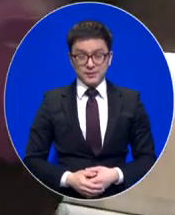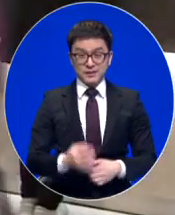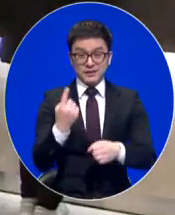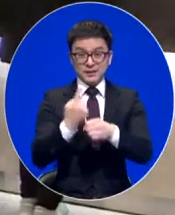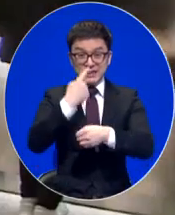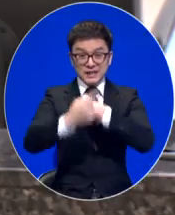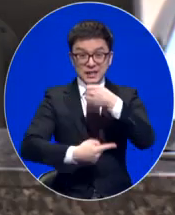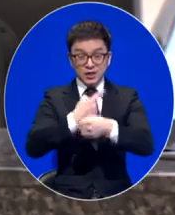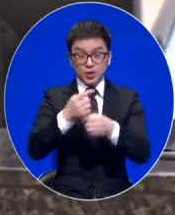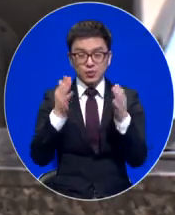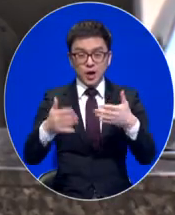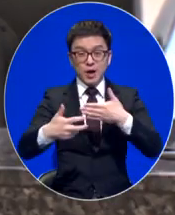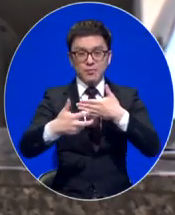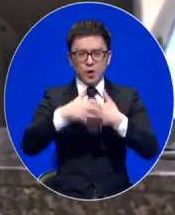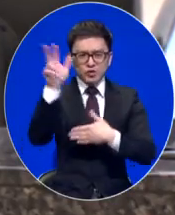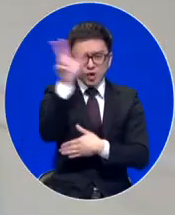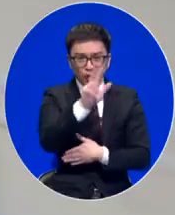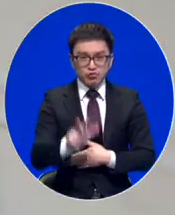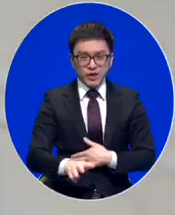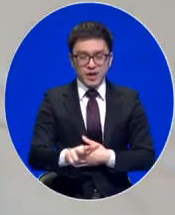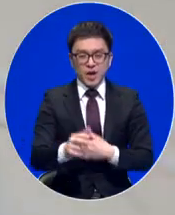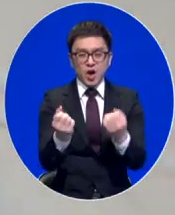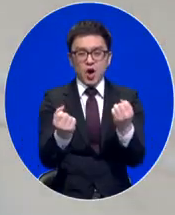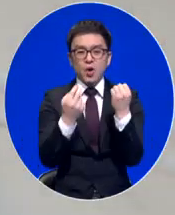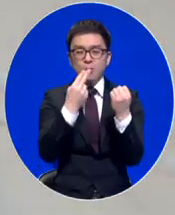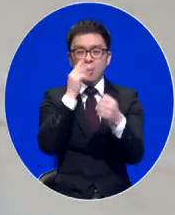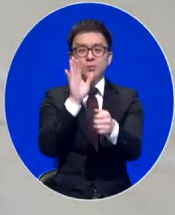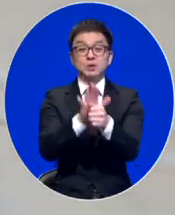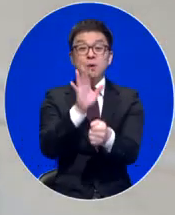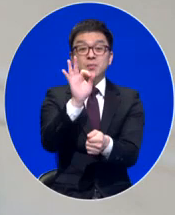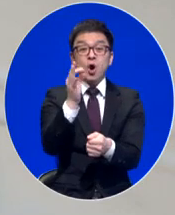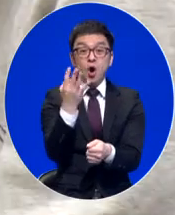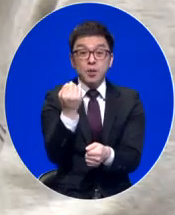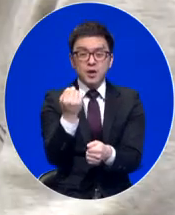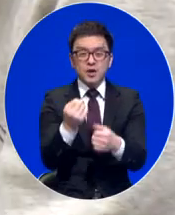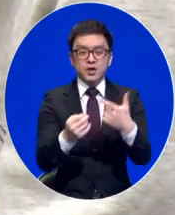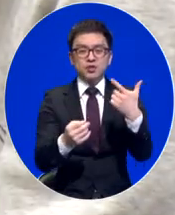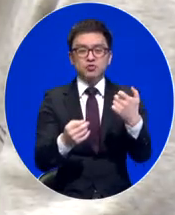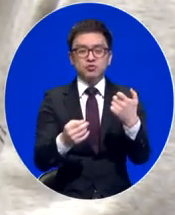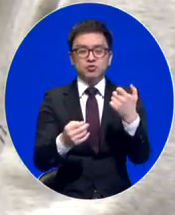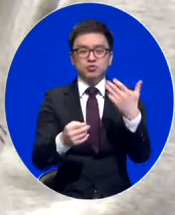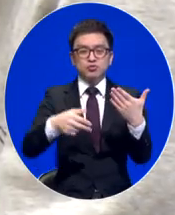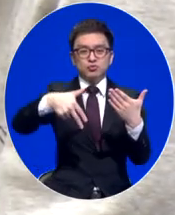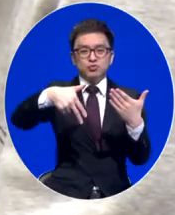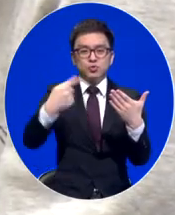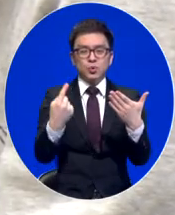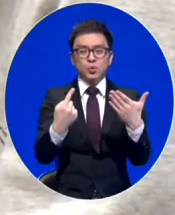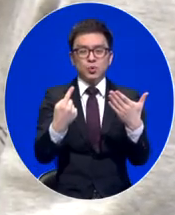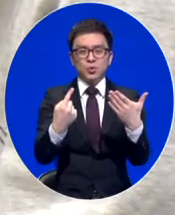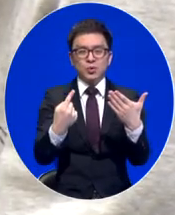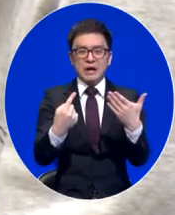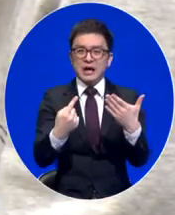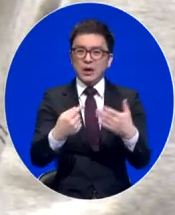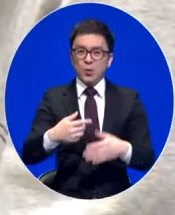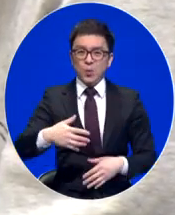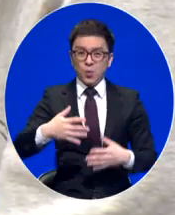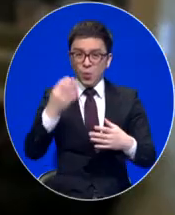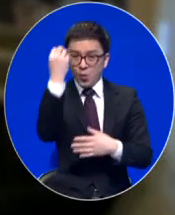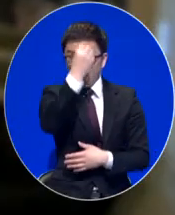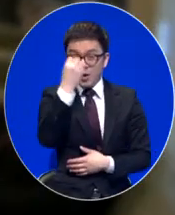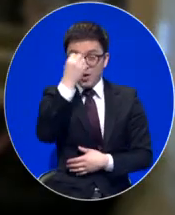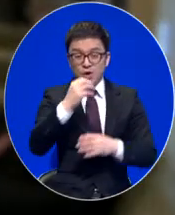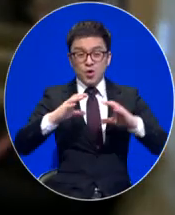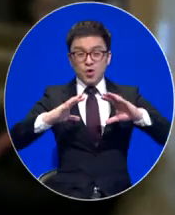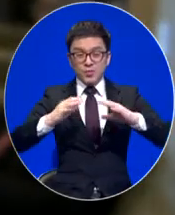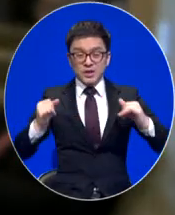지난해 의료기관 등에서 진료를 받고 지급한 건강보험 진료비는 69조 6271 억원 국민건강보험공단